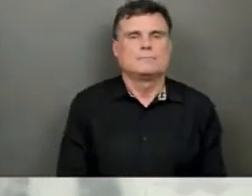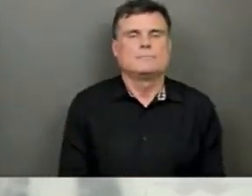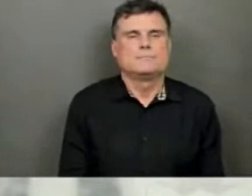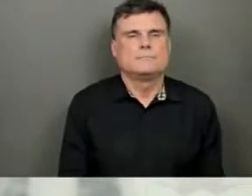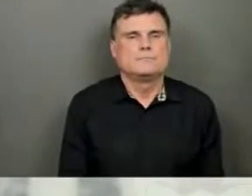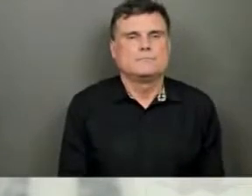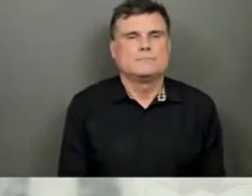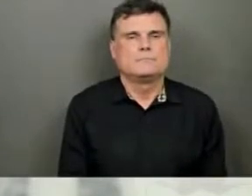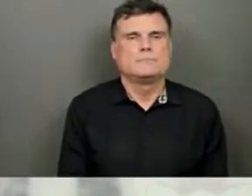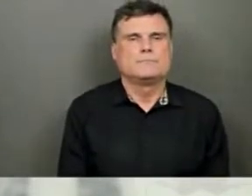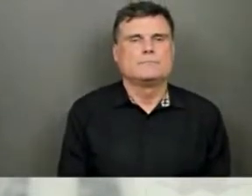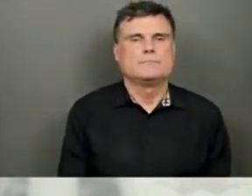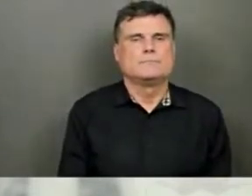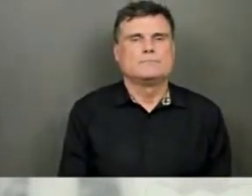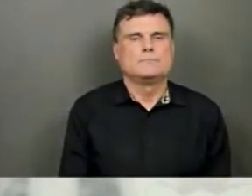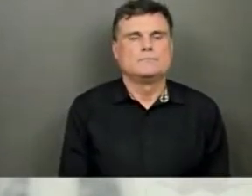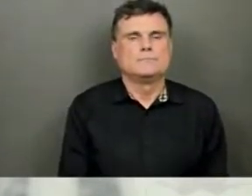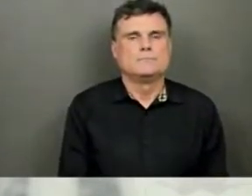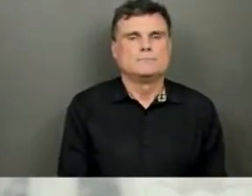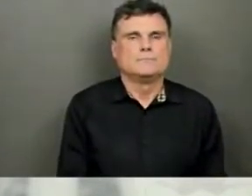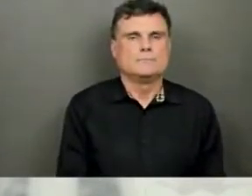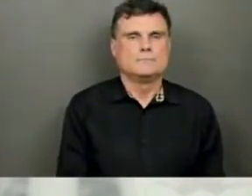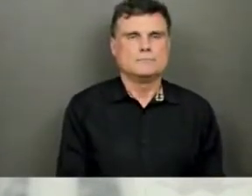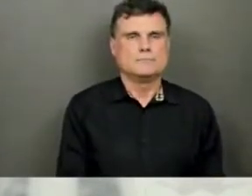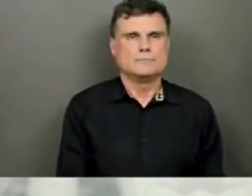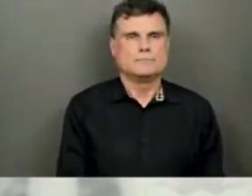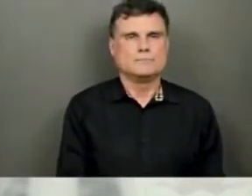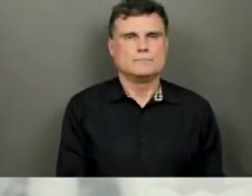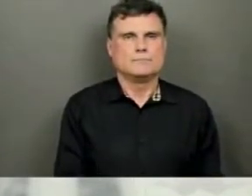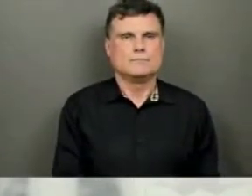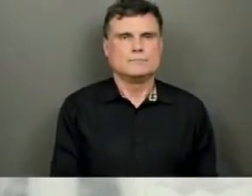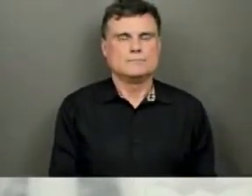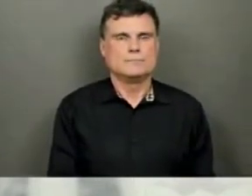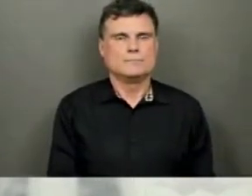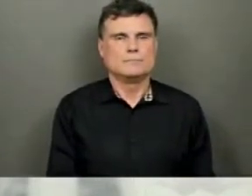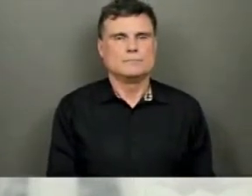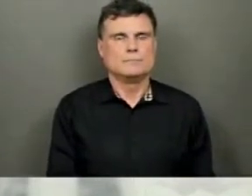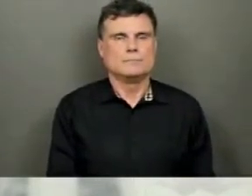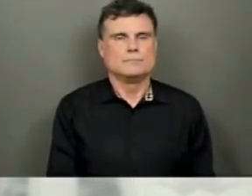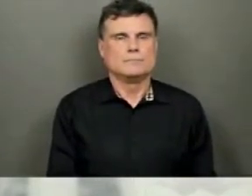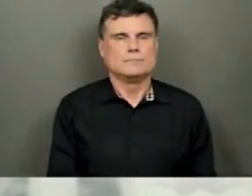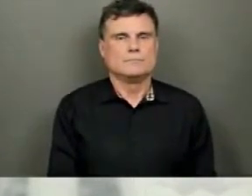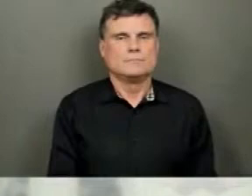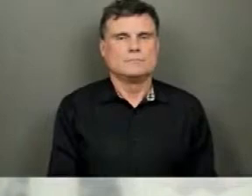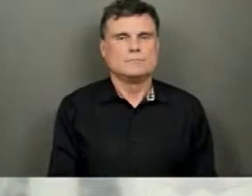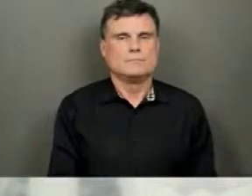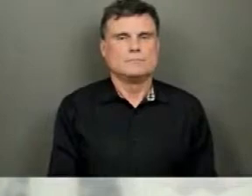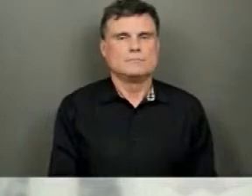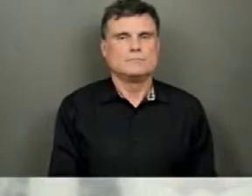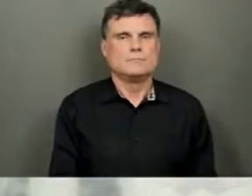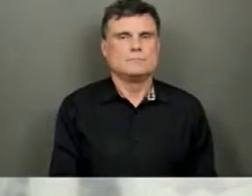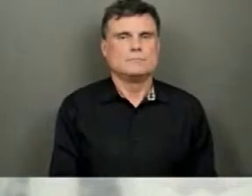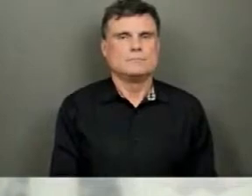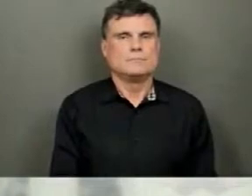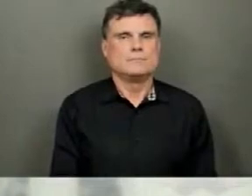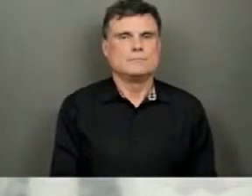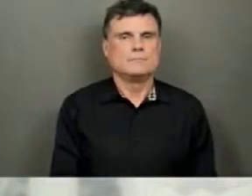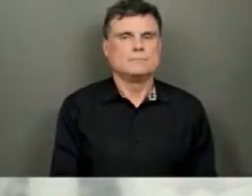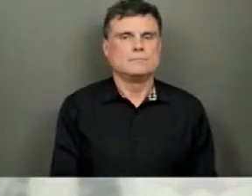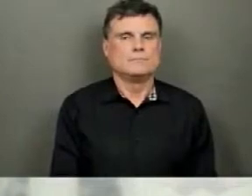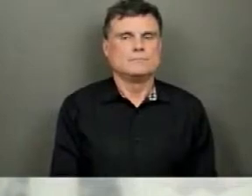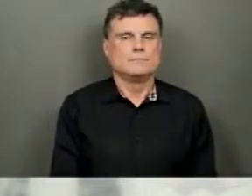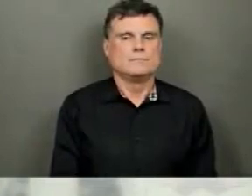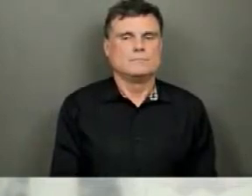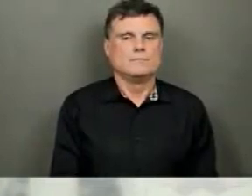chiffres chaque semaine pour voir ce qui se passe. Ce qui est important avec Ozempic,